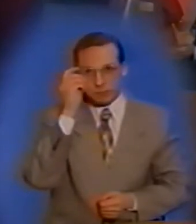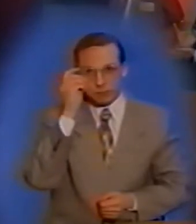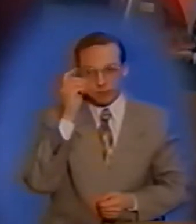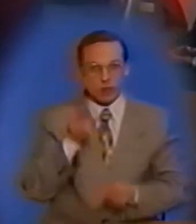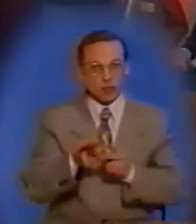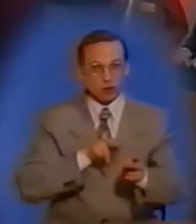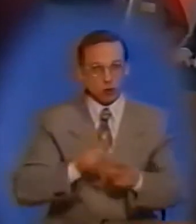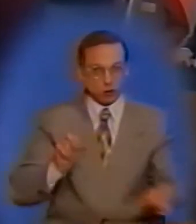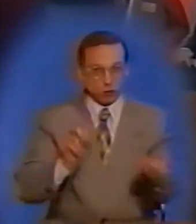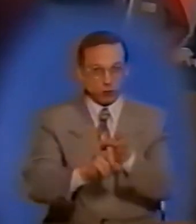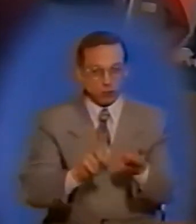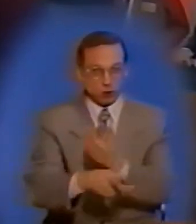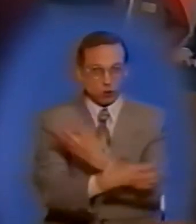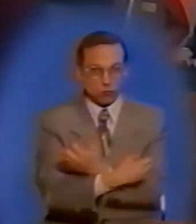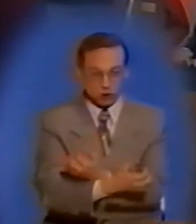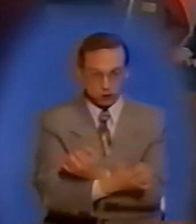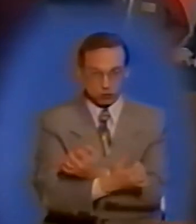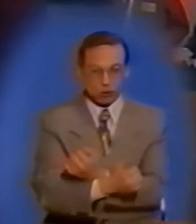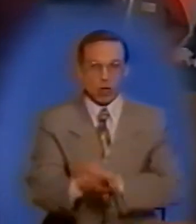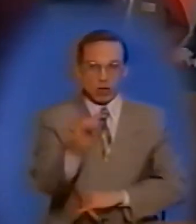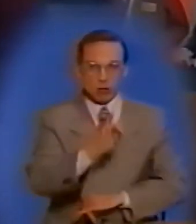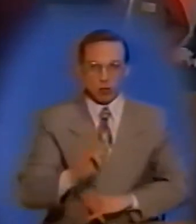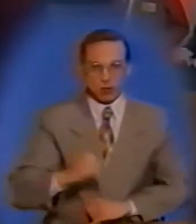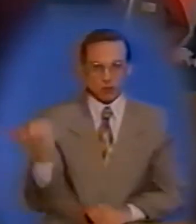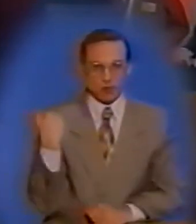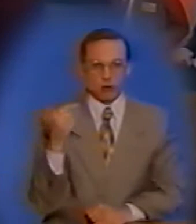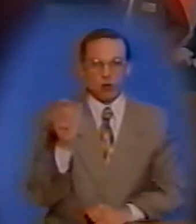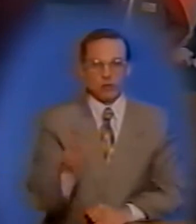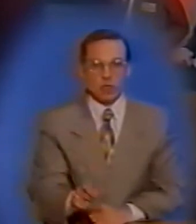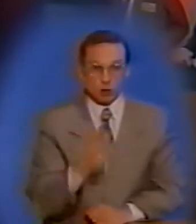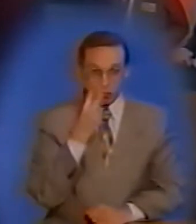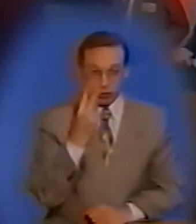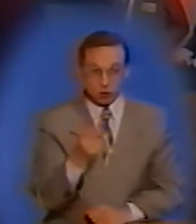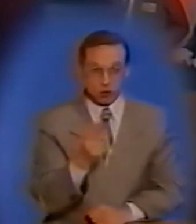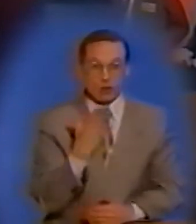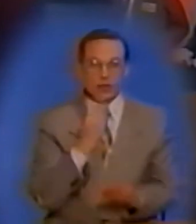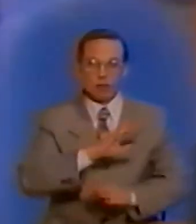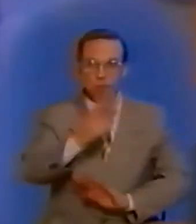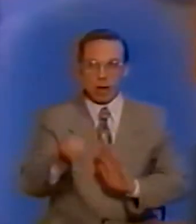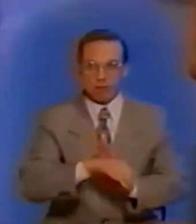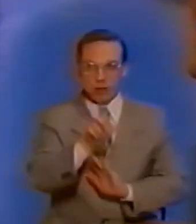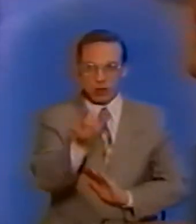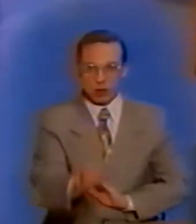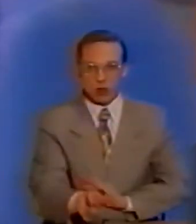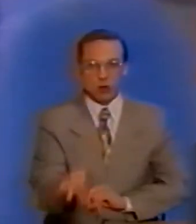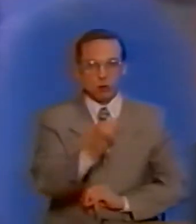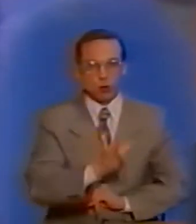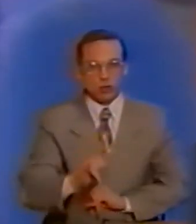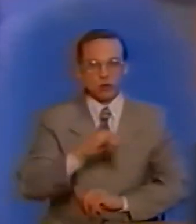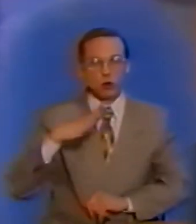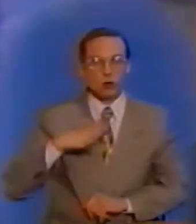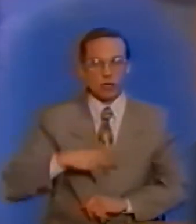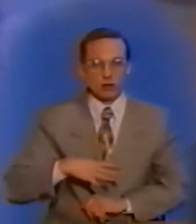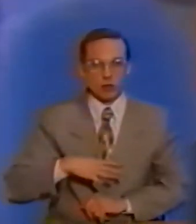tarkim, homoseksualus įmonės vadovas nusižiūri savo pavaldinį. Kuris